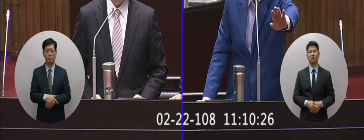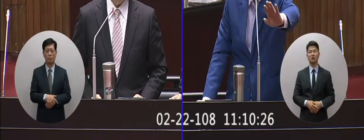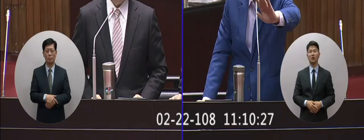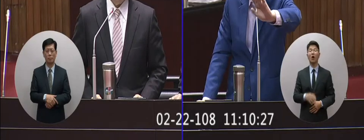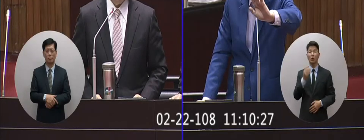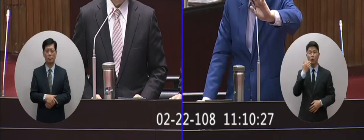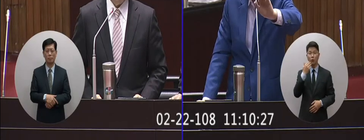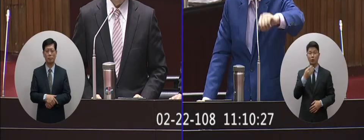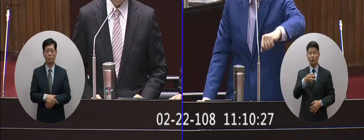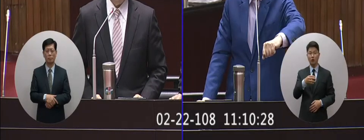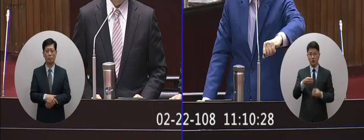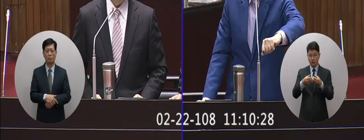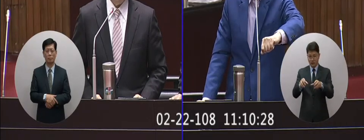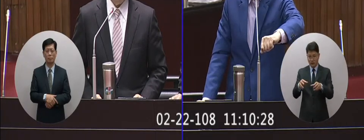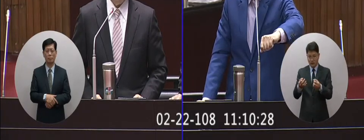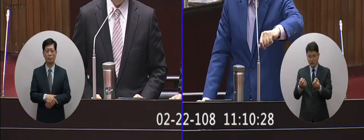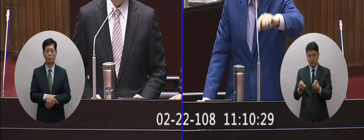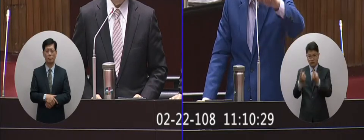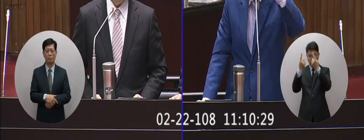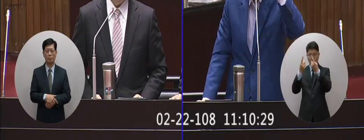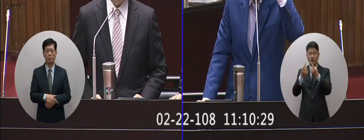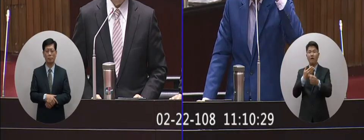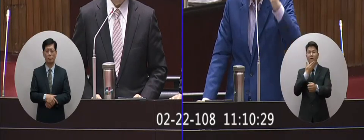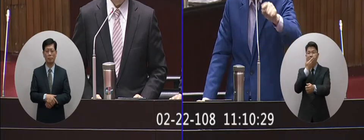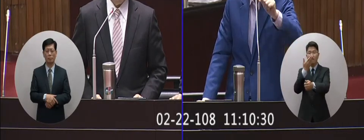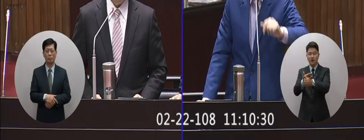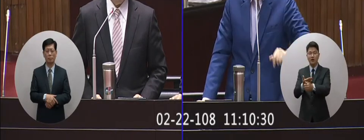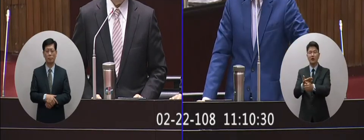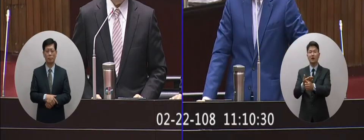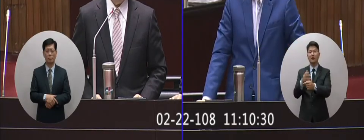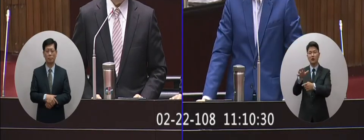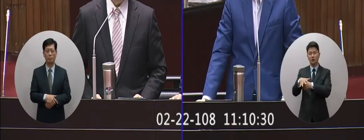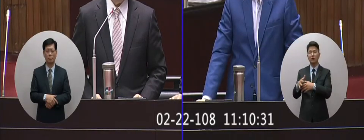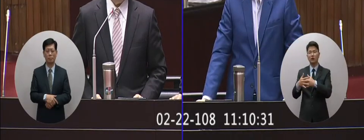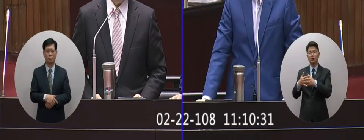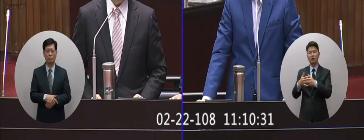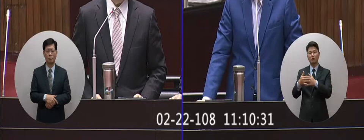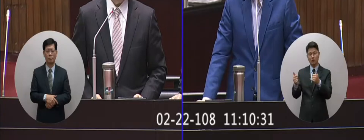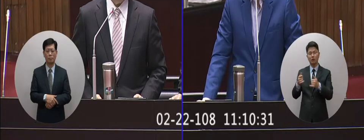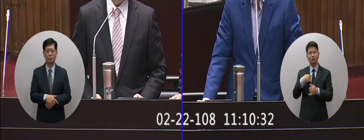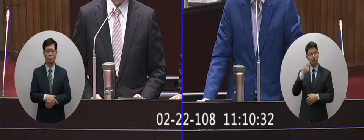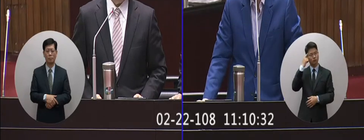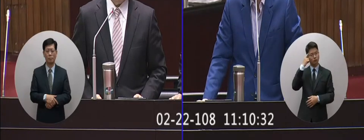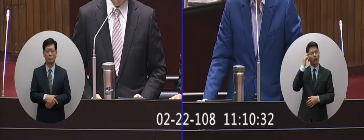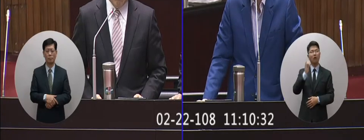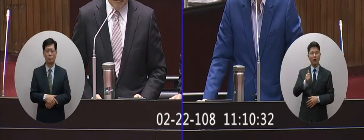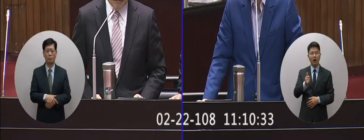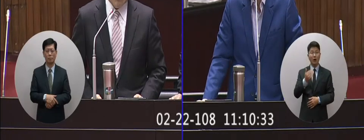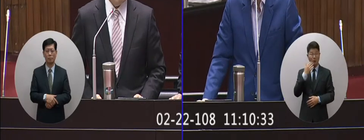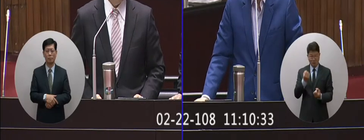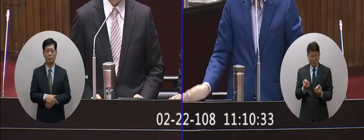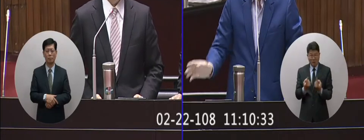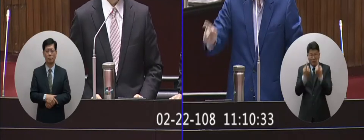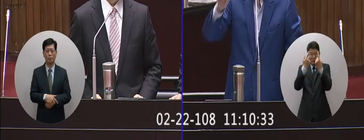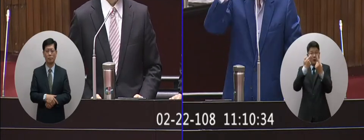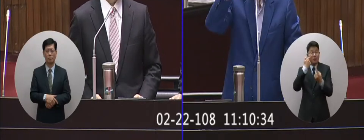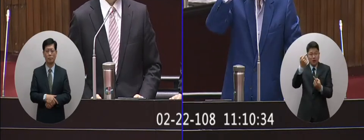农有利啊，我也并不反对，但是你涨的太多了，院长你懂我讲的意思